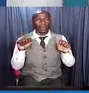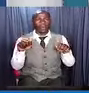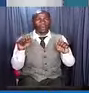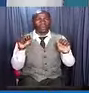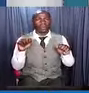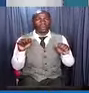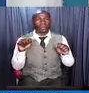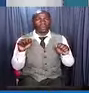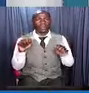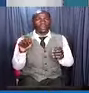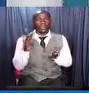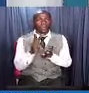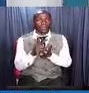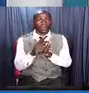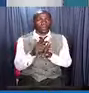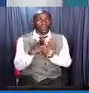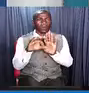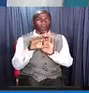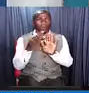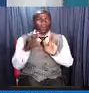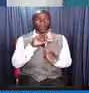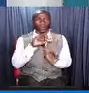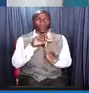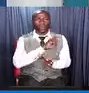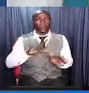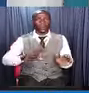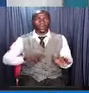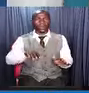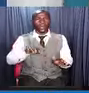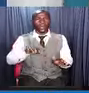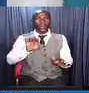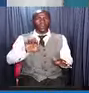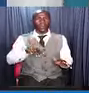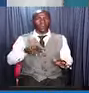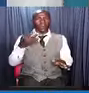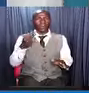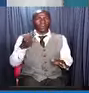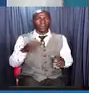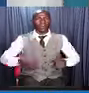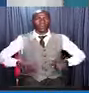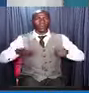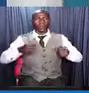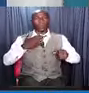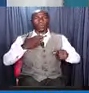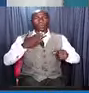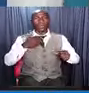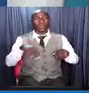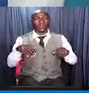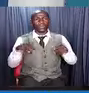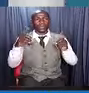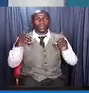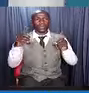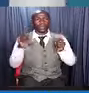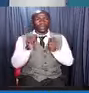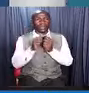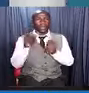was enabled. Kushika amri ya Bwana. To keep the command of the Lord. Hata mke wa mkubwa. And the wife of the. Yuko tayari atende dhambi na yeye. Was ready